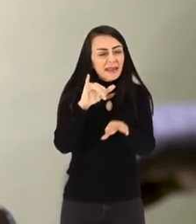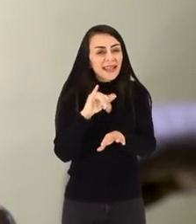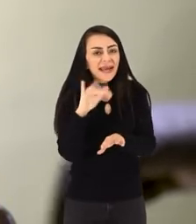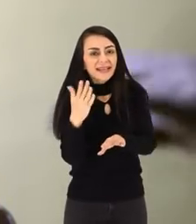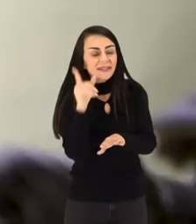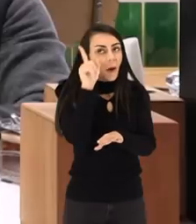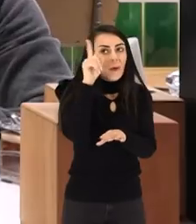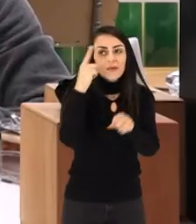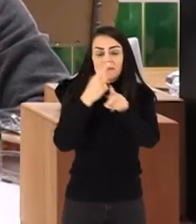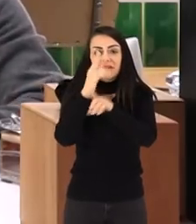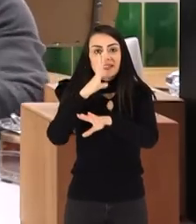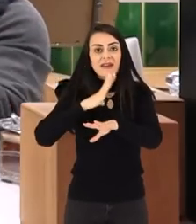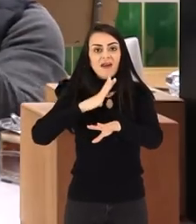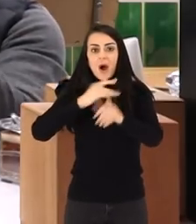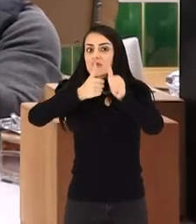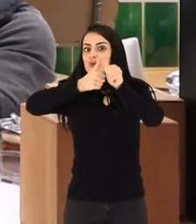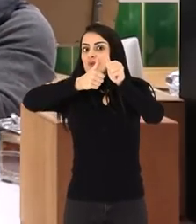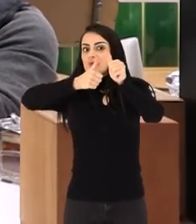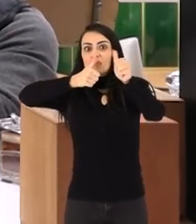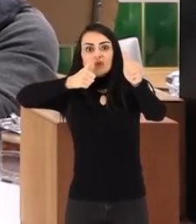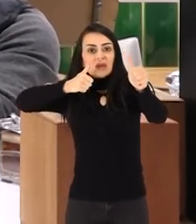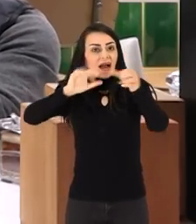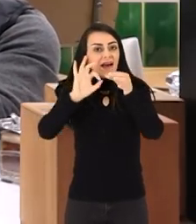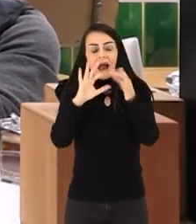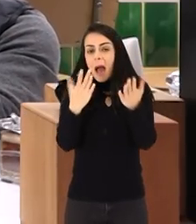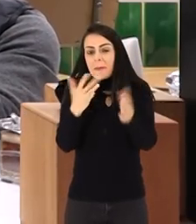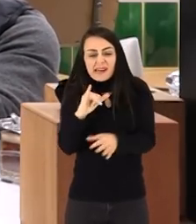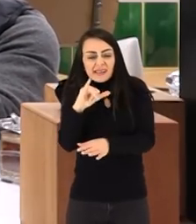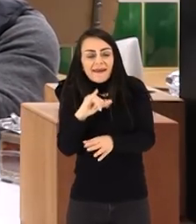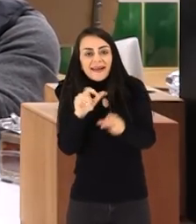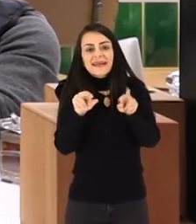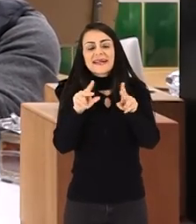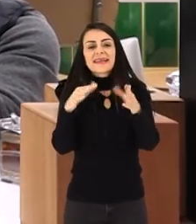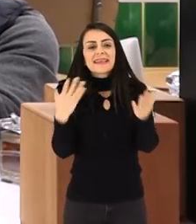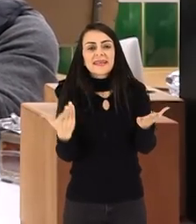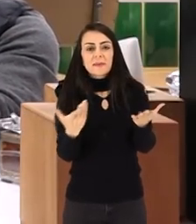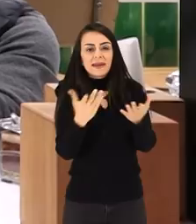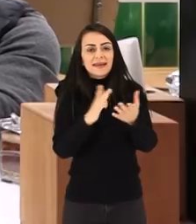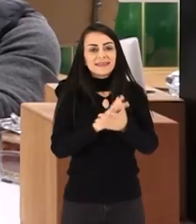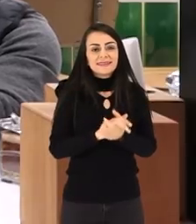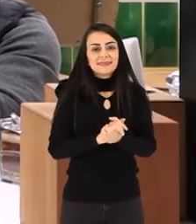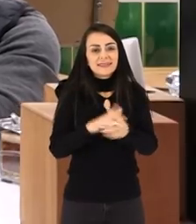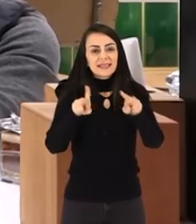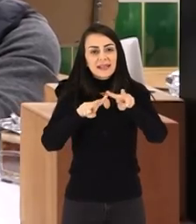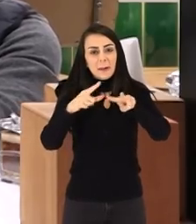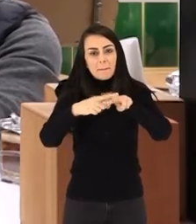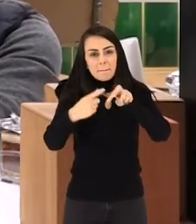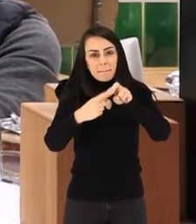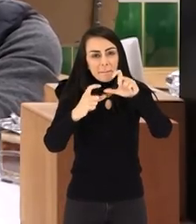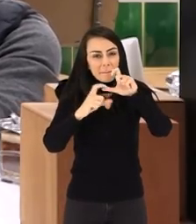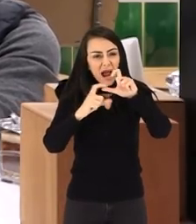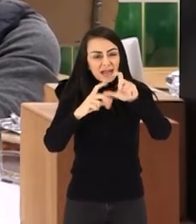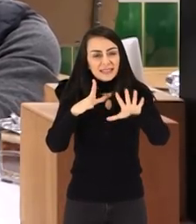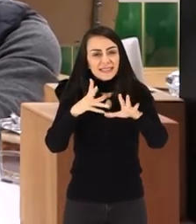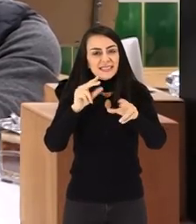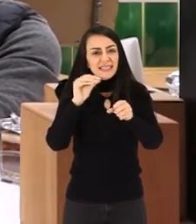Orada bir şey var yani. Çok uzak ama Uzaya çok yakın. Bir şey yapıyorlar şu anda. Bir şey birilerini götürmek için falan değil. Mars için. Mars için, evet. Gider, evet,